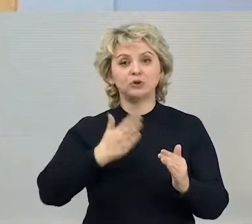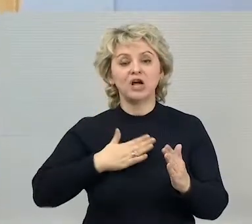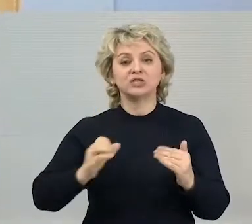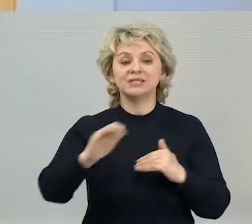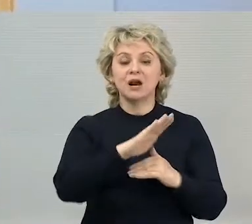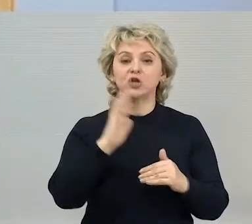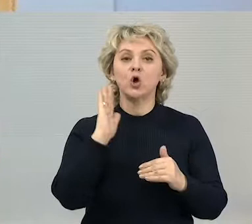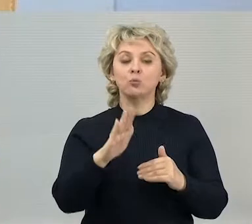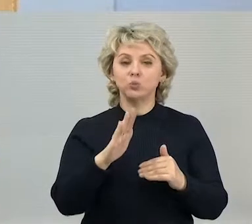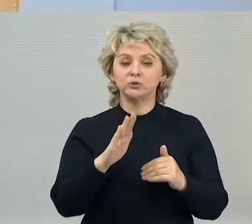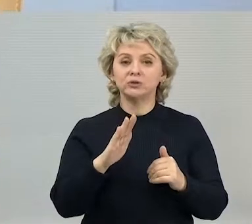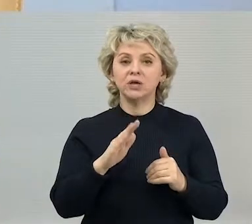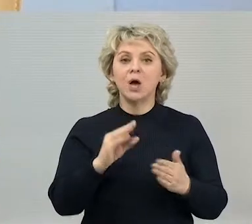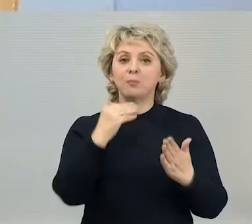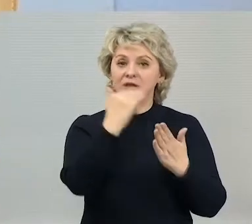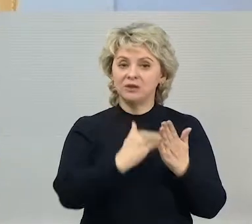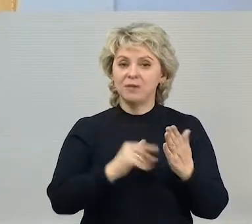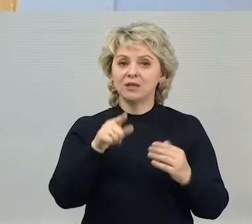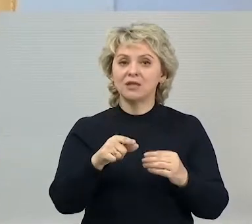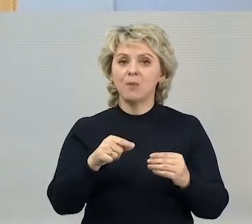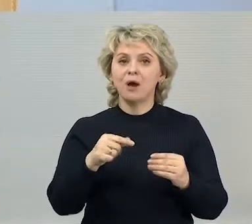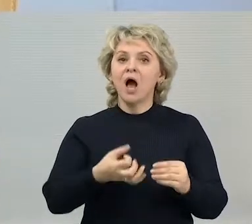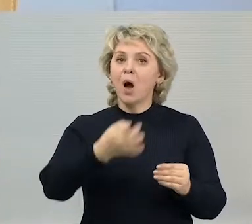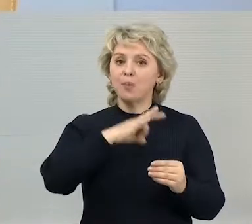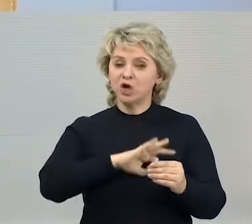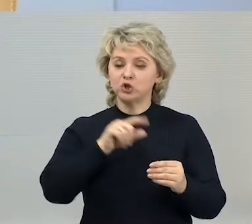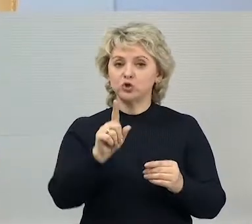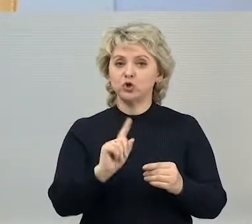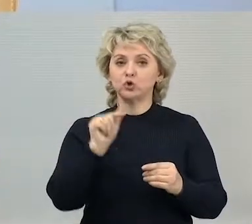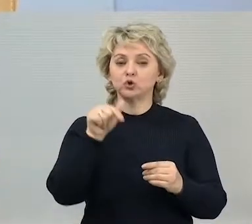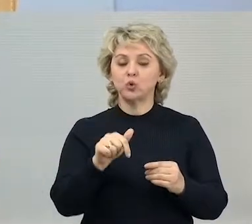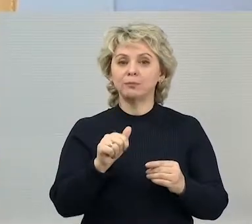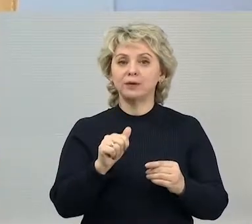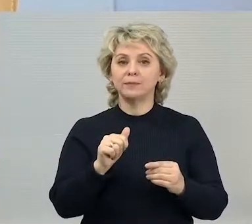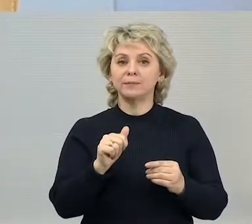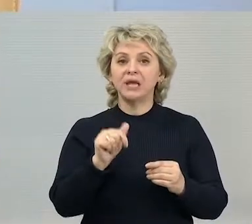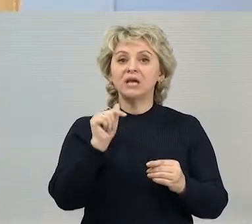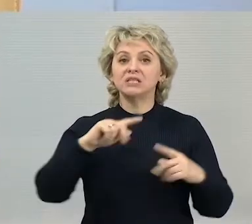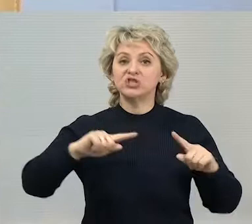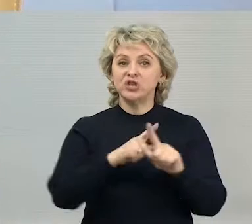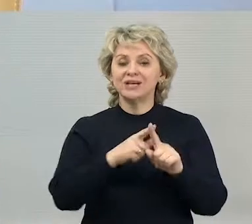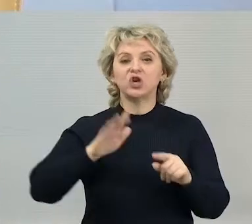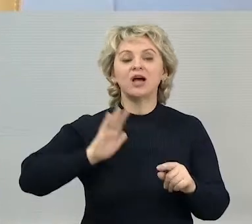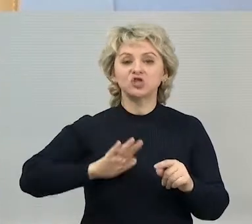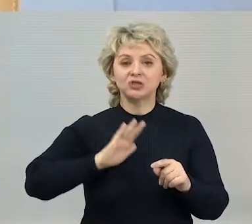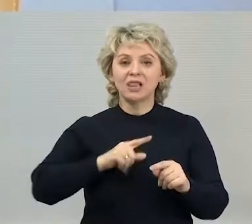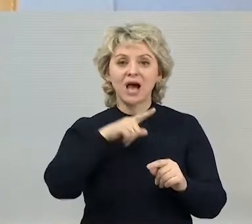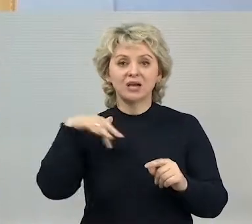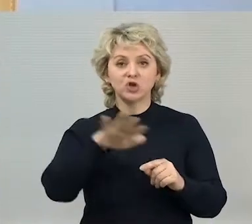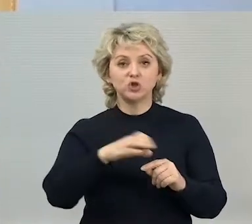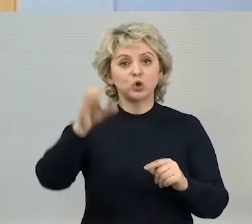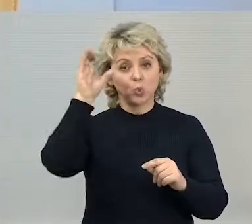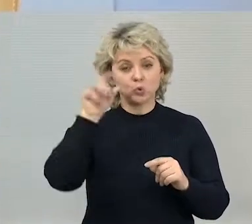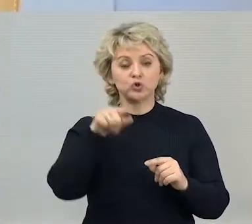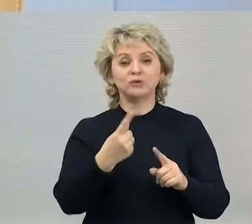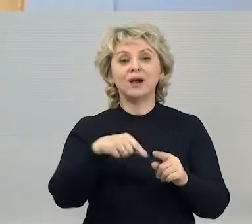стране станет предметом обогащения, чтобы техника ждала от российских